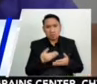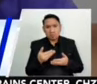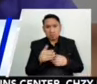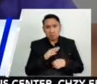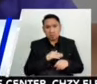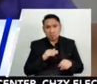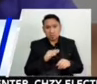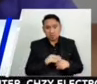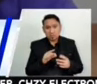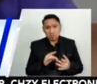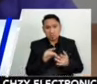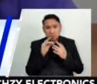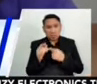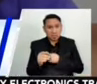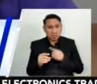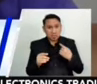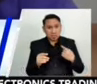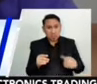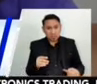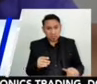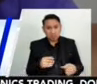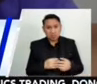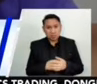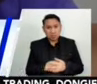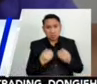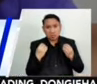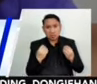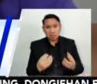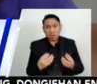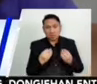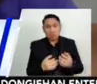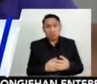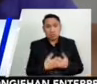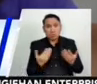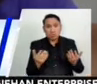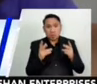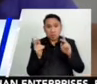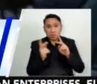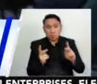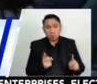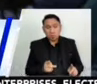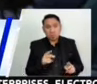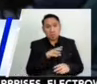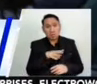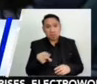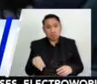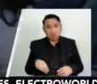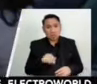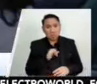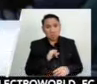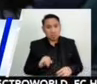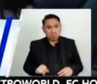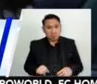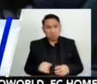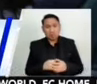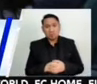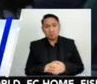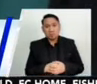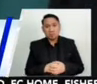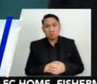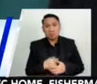particular eh talagang katakot takot sa Palawan sa Cagayan sa Isabela panawagan ni gatel yan sa